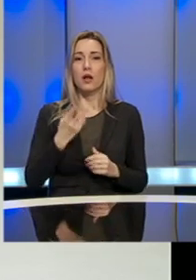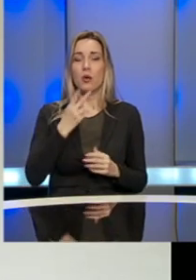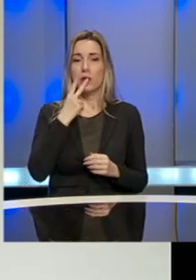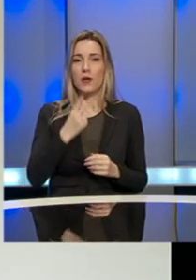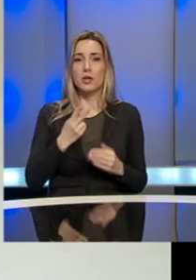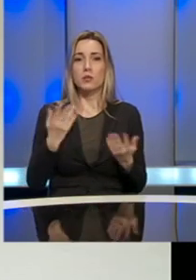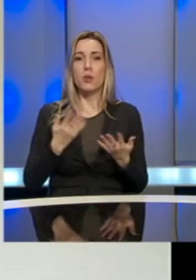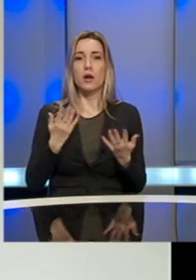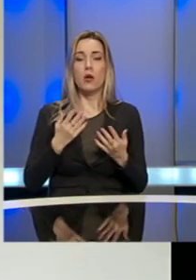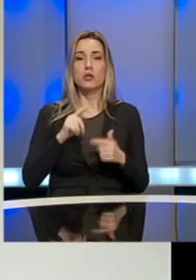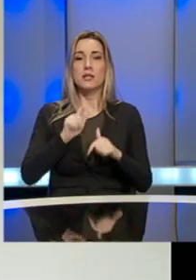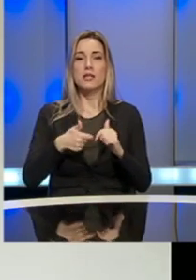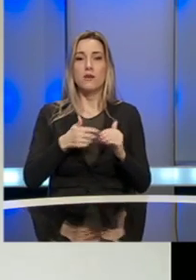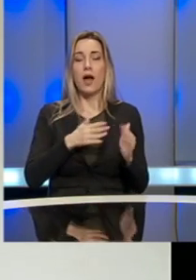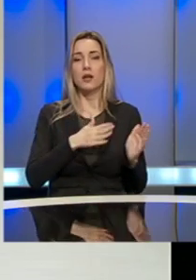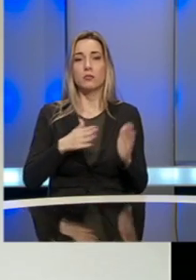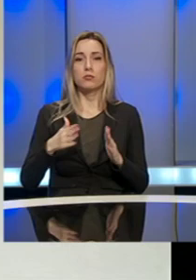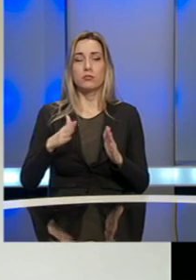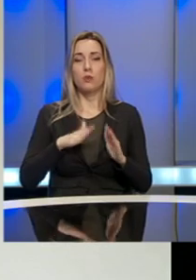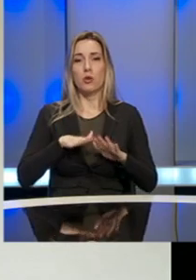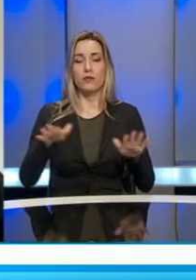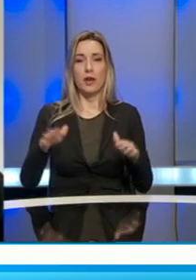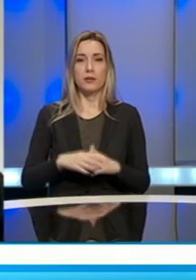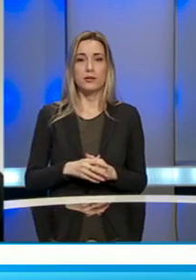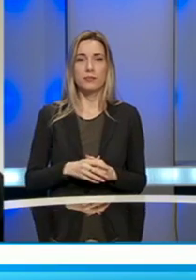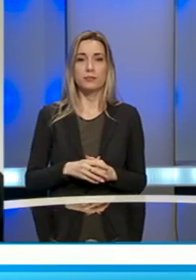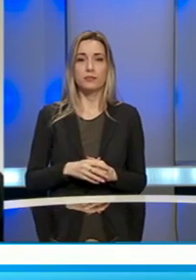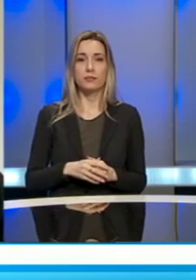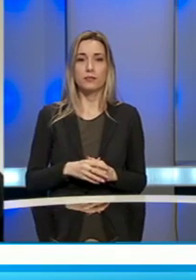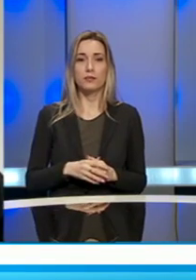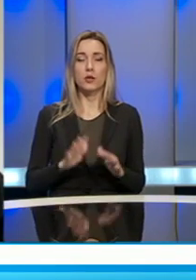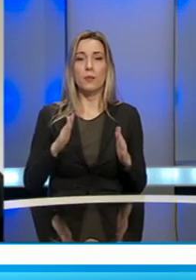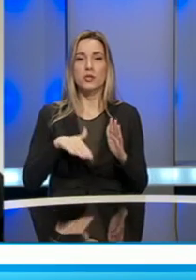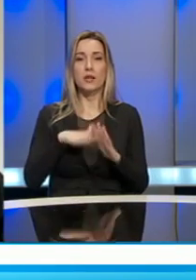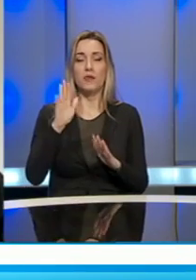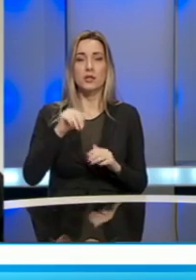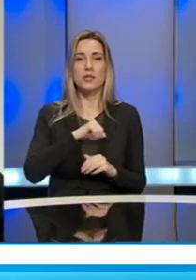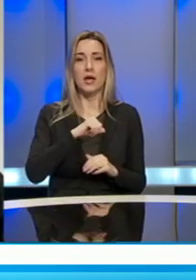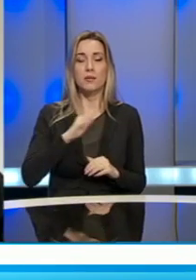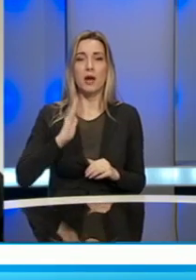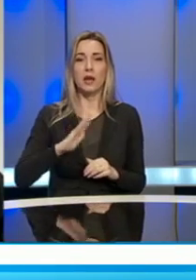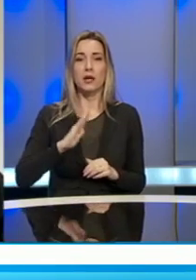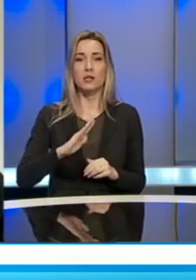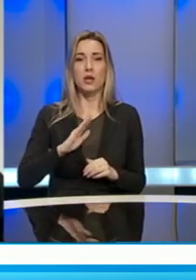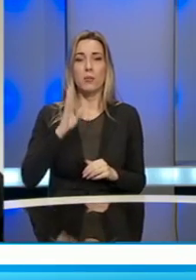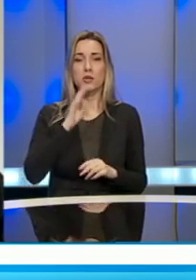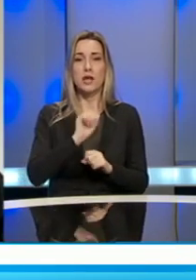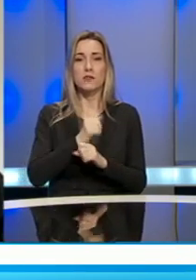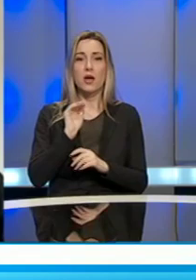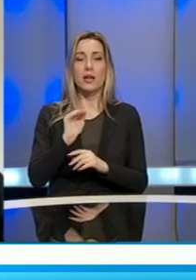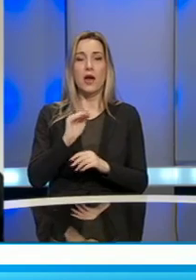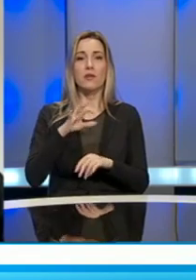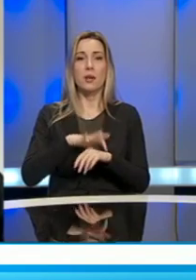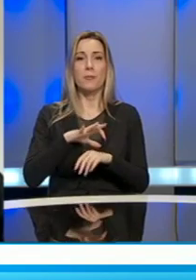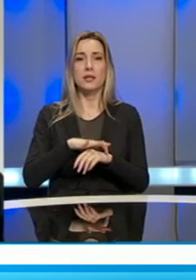kako će se dalje stvari odvijati ovdje u Turskoj. Da, gospodin Zajmović, ono što možda najviše zanima građane Bosne i Hercegovine je najavljena